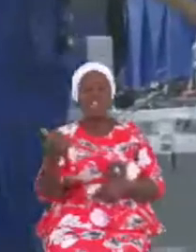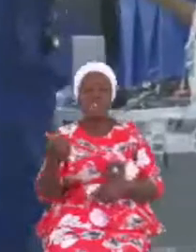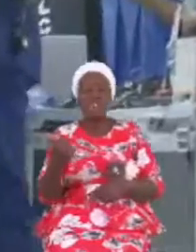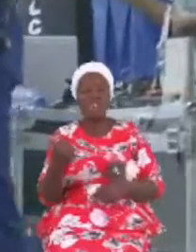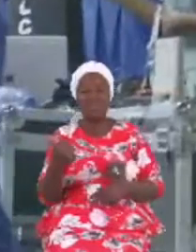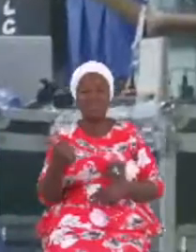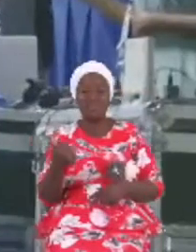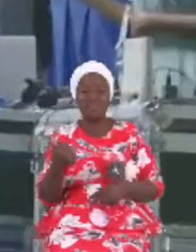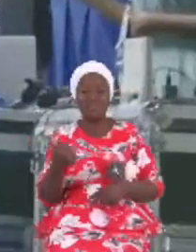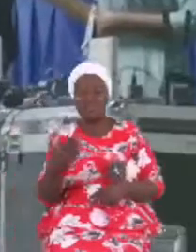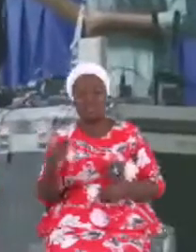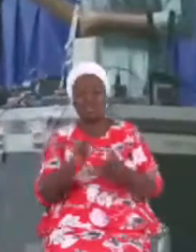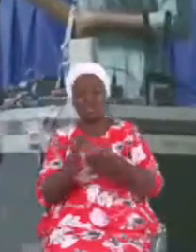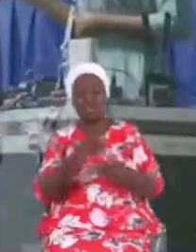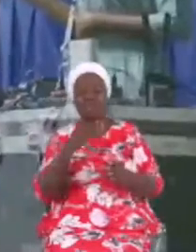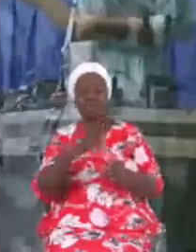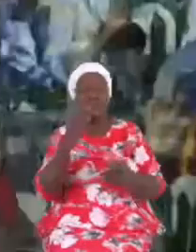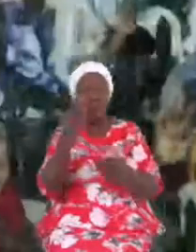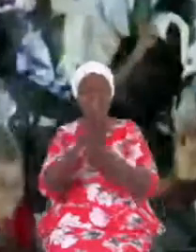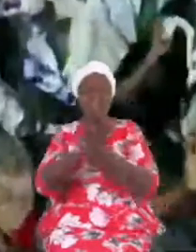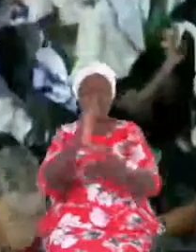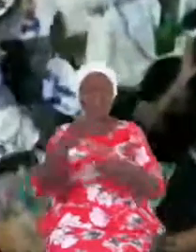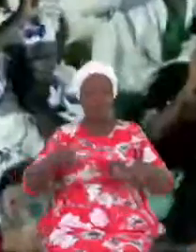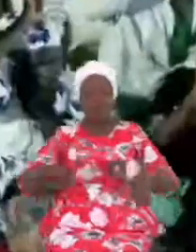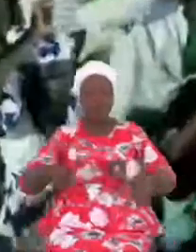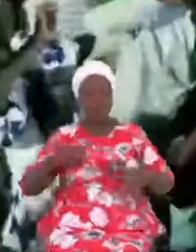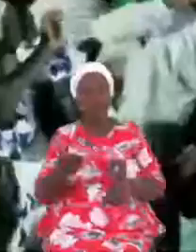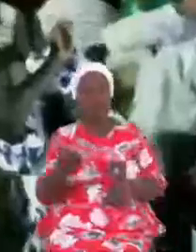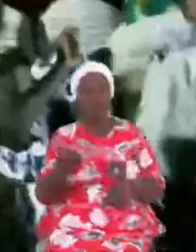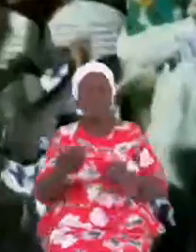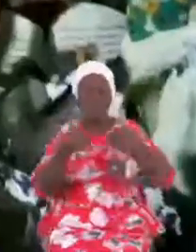Toute chose qui dérange ta vie là-bas, qui a un nom,